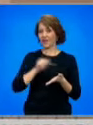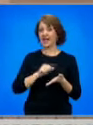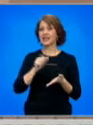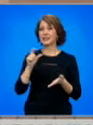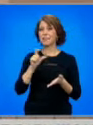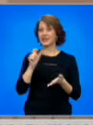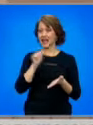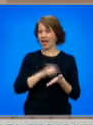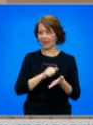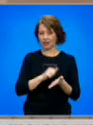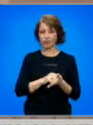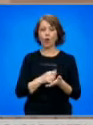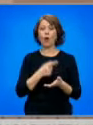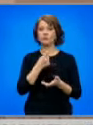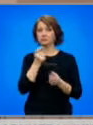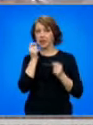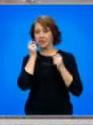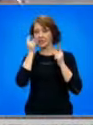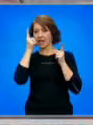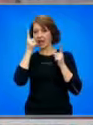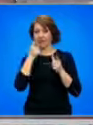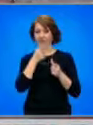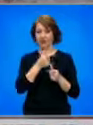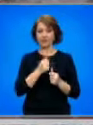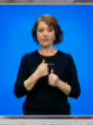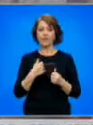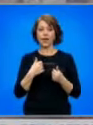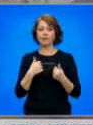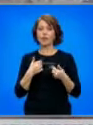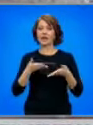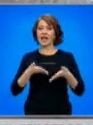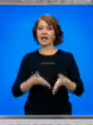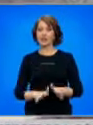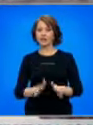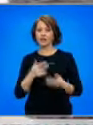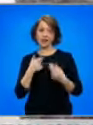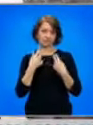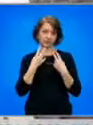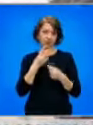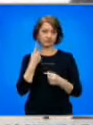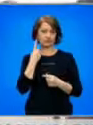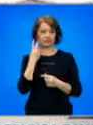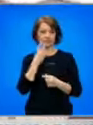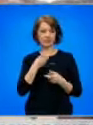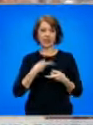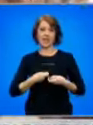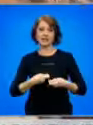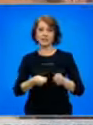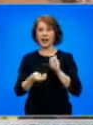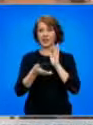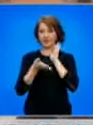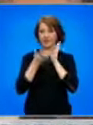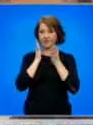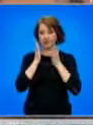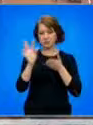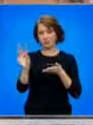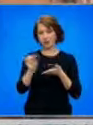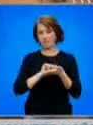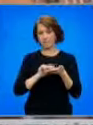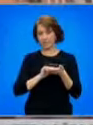Горанов, който живее в комплекса също 2 години. Дъщеря ми е видяла това нещо и ми го изпрати веднага по Фейсбук и ми писа